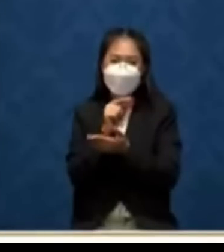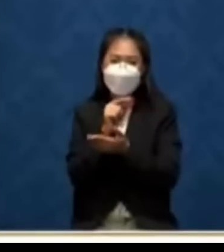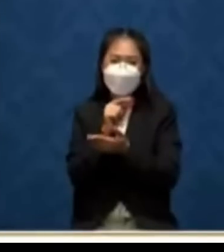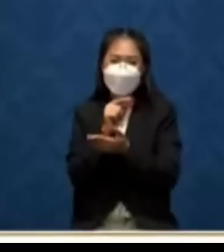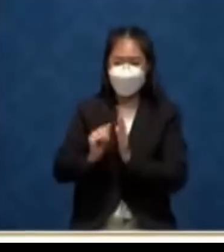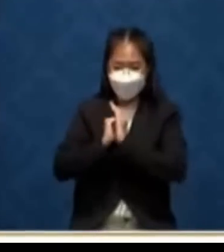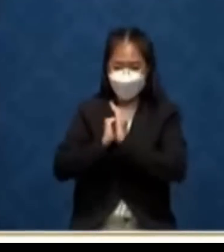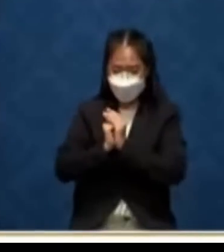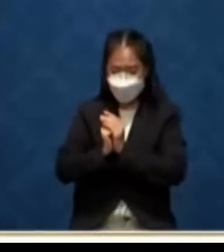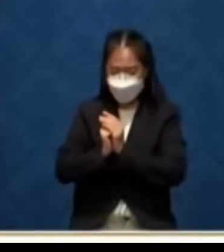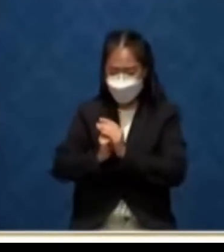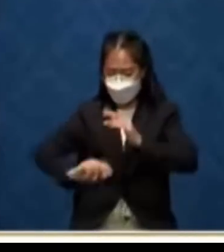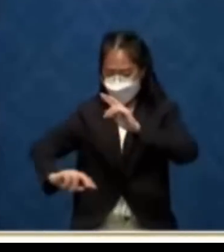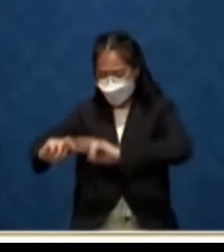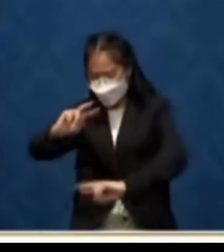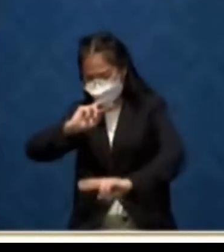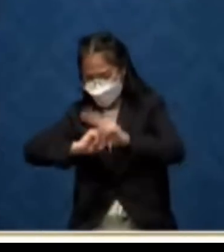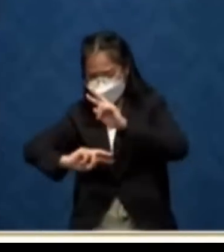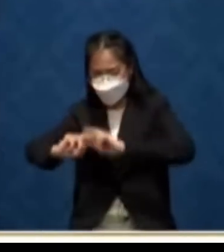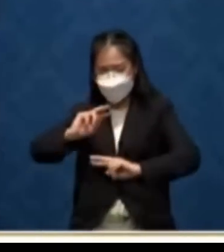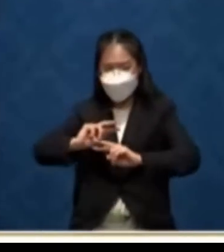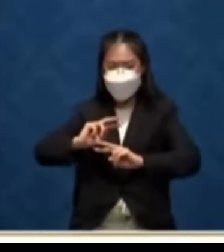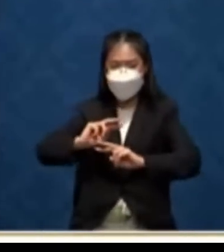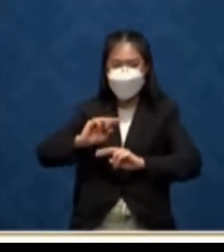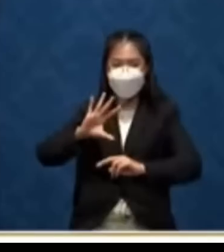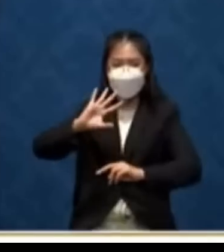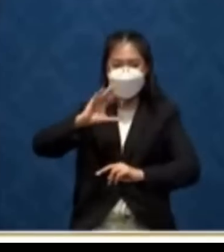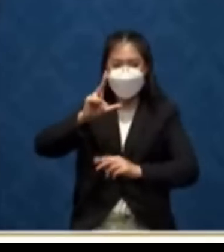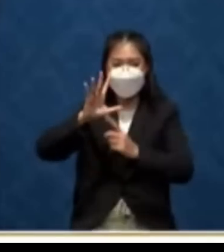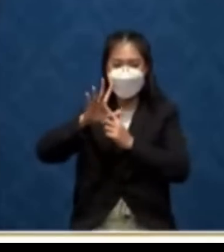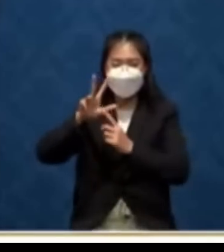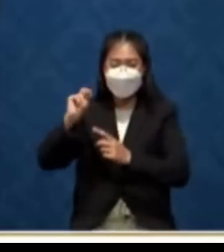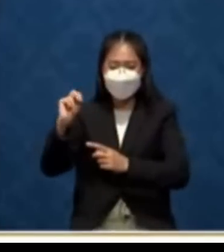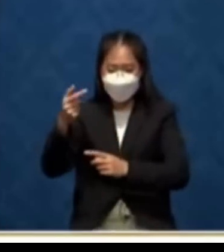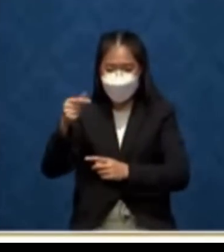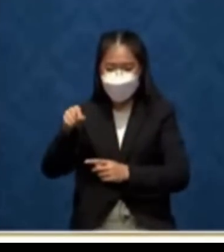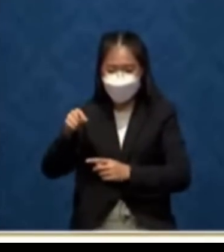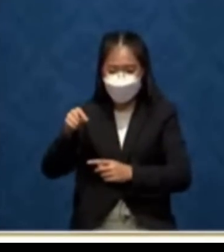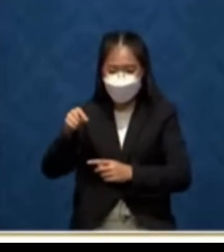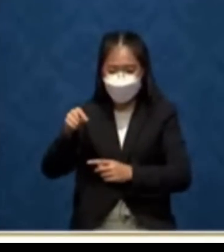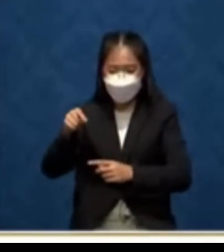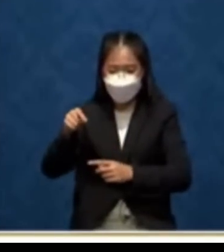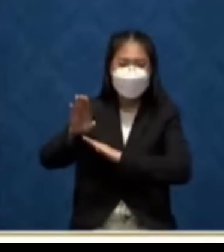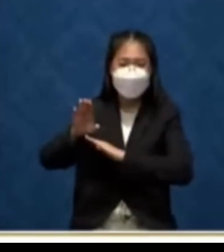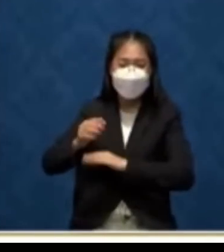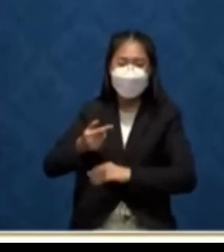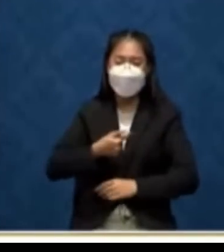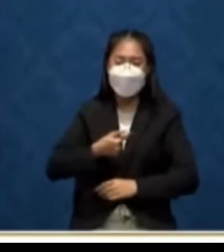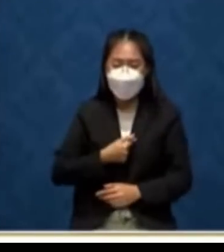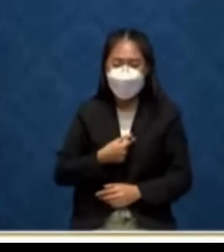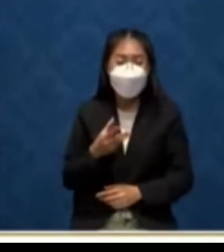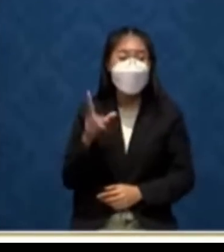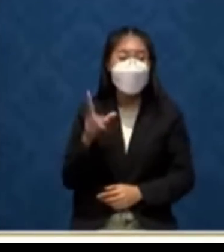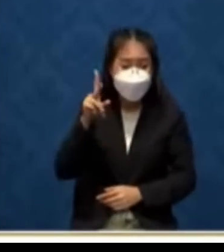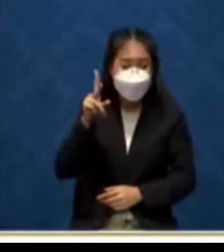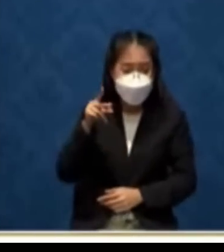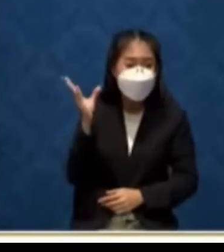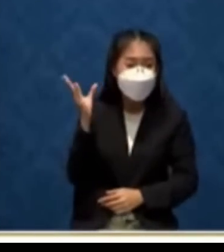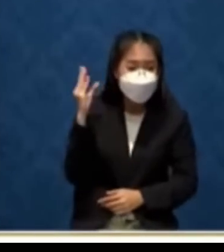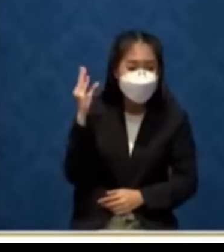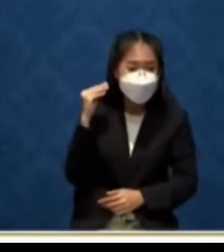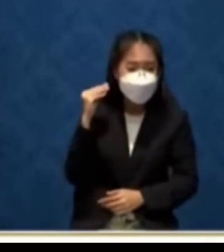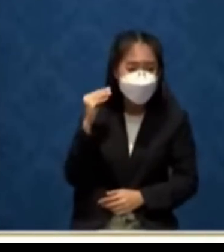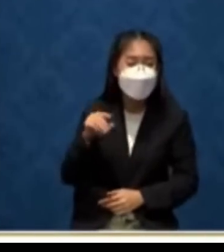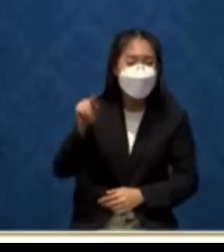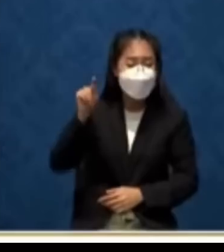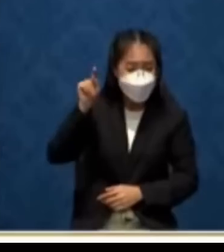ดดันมานายจางเจียนฟู่คนนี้คงลอยนวลไปได้อีกคนและผมได้ยินแว่วๆมาด้วยนะครับว่าจ